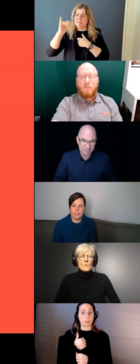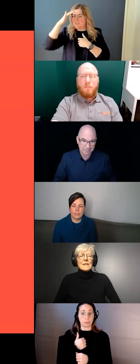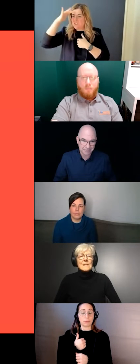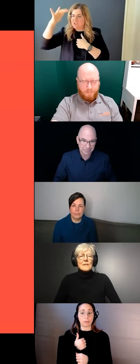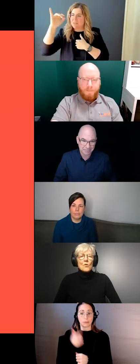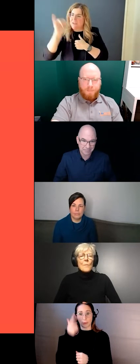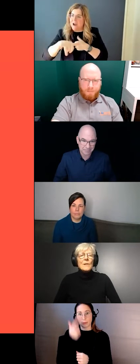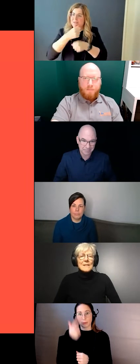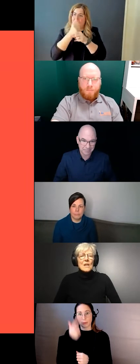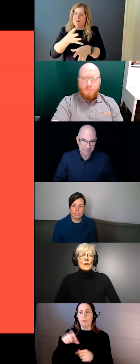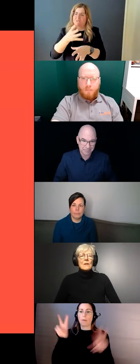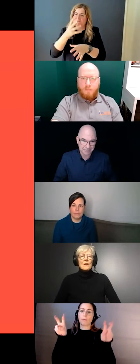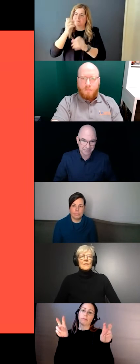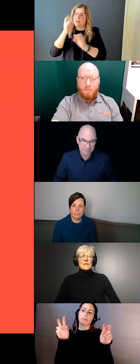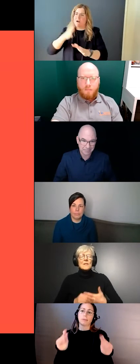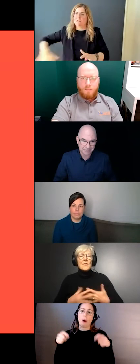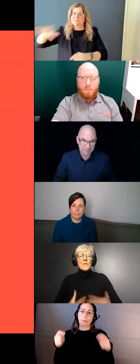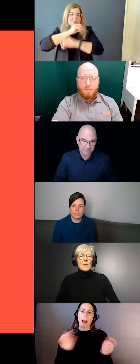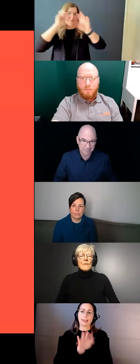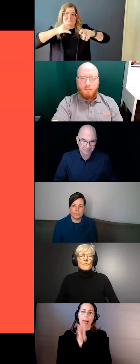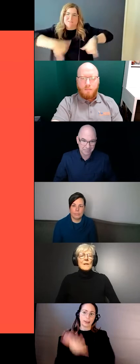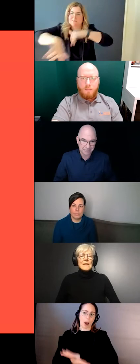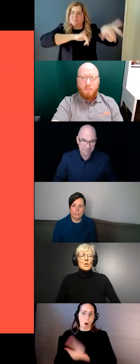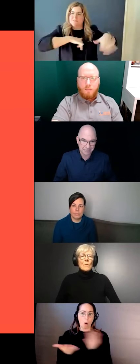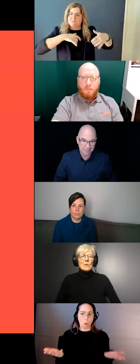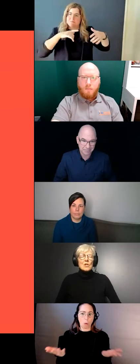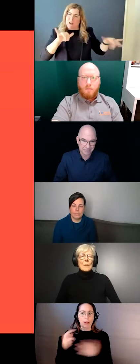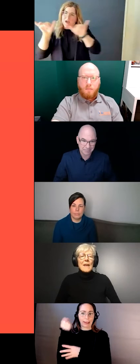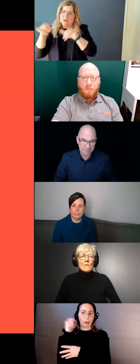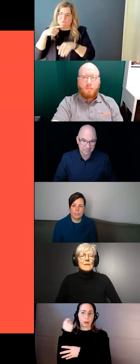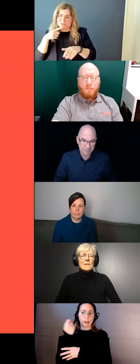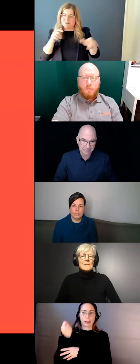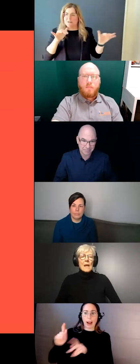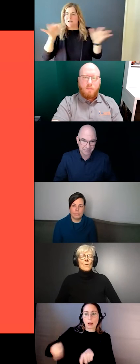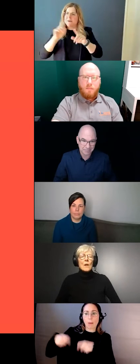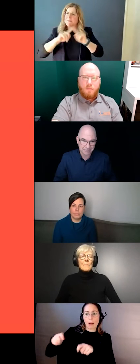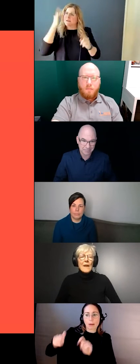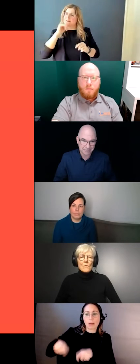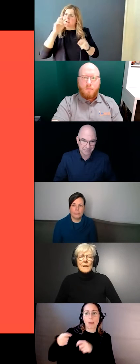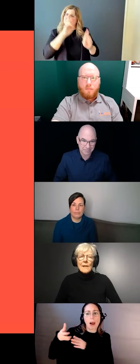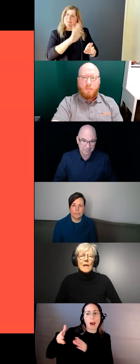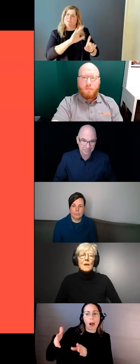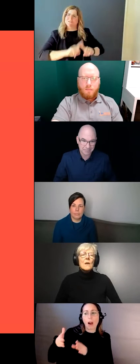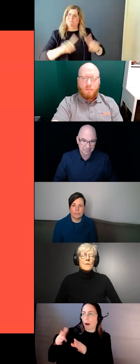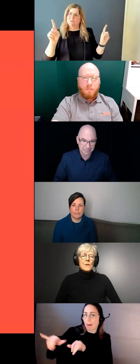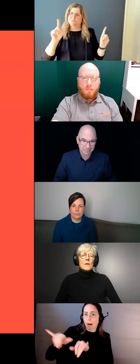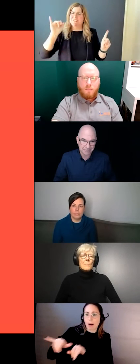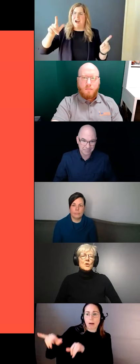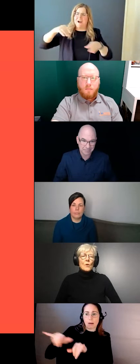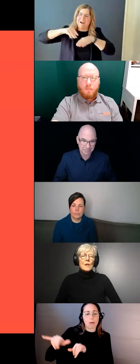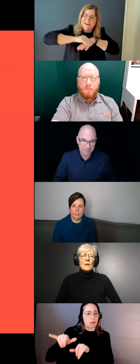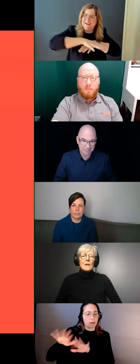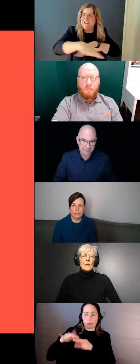je crois que nous allons devoir appeler ça la normalisation. La normalisation, cette théorie de la